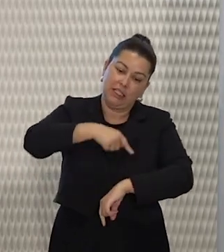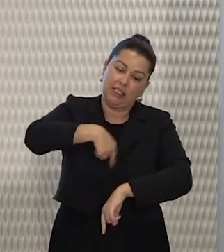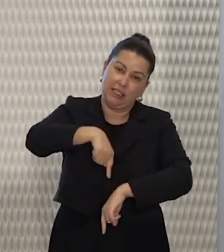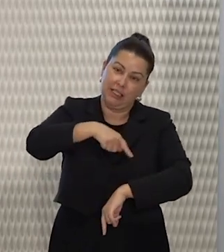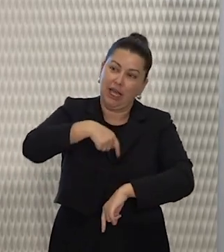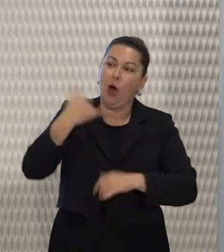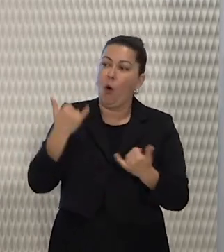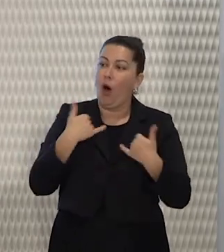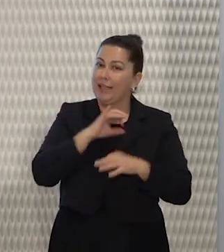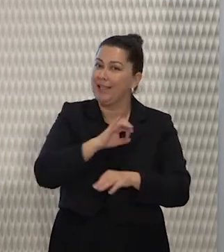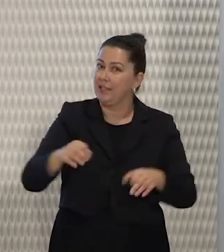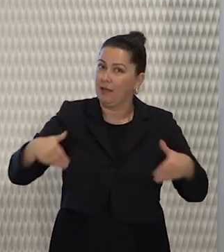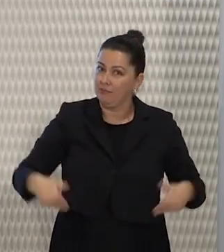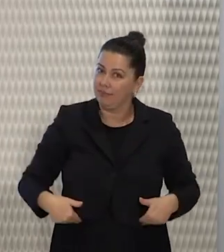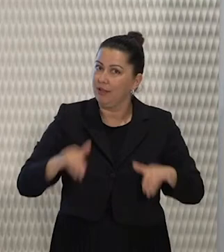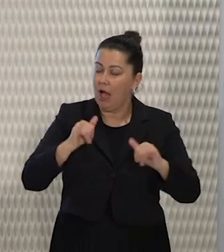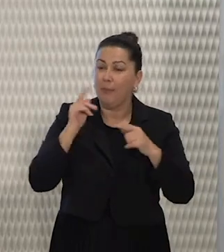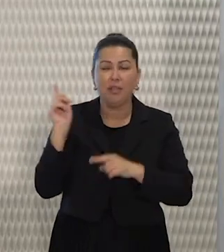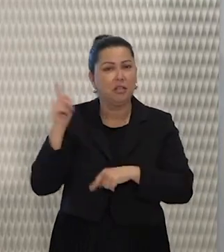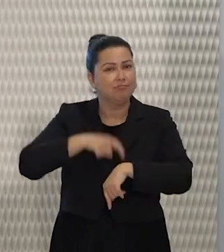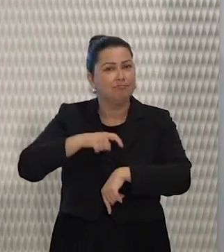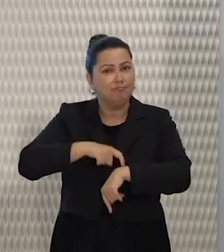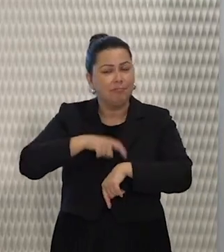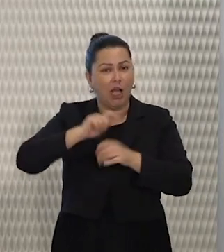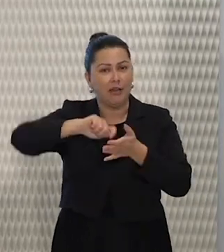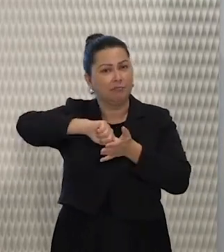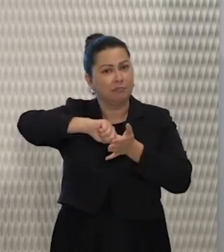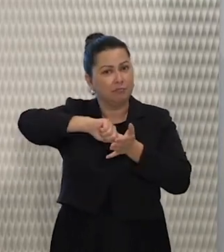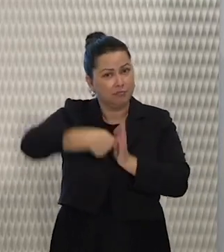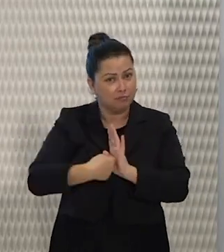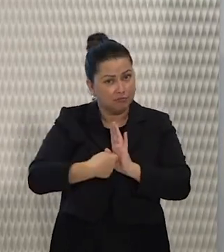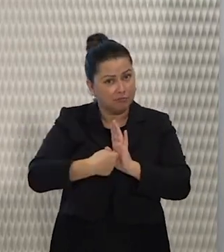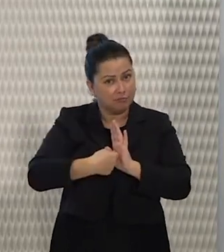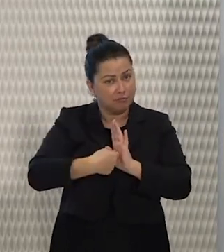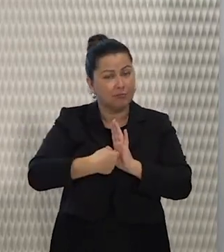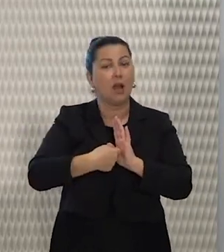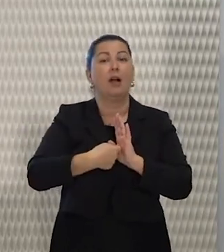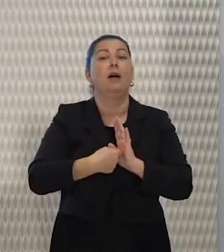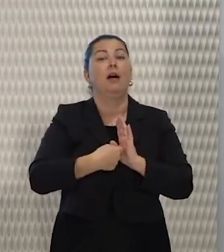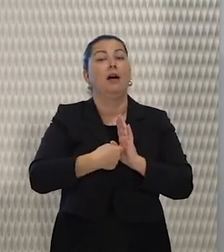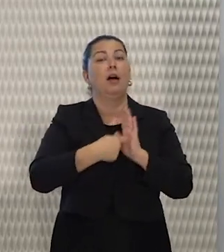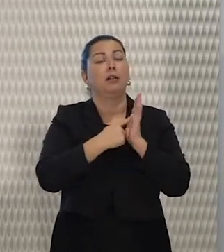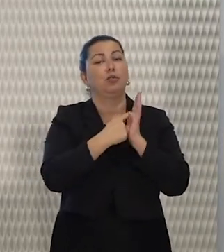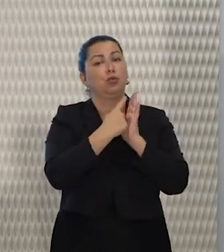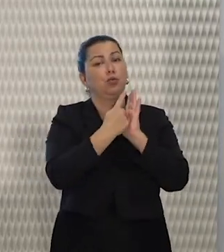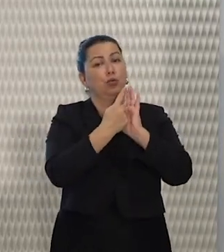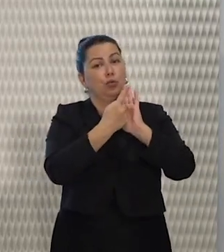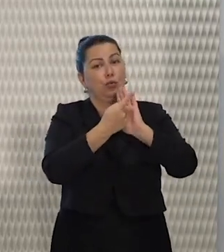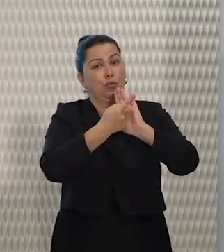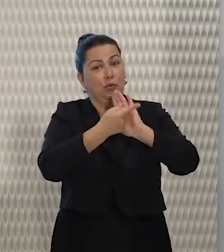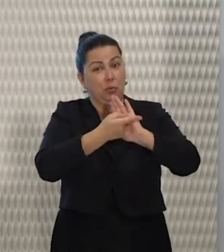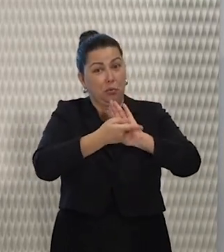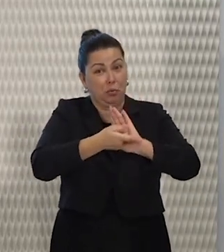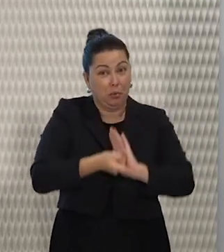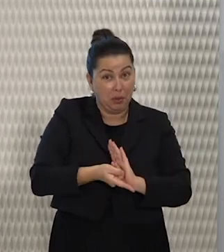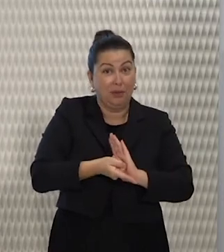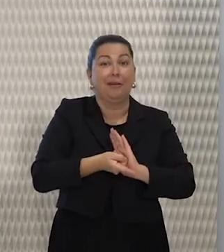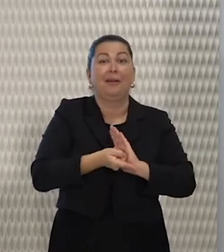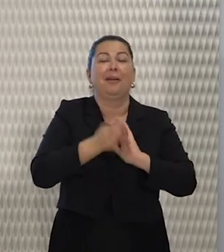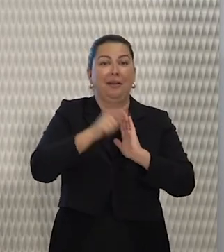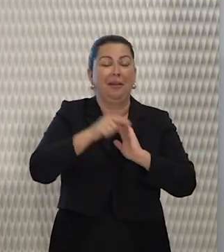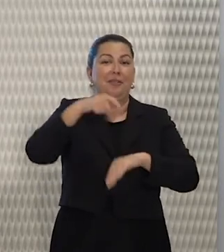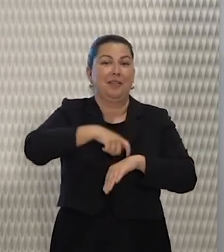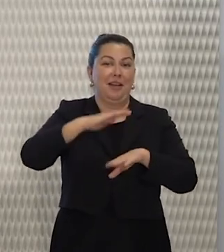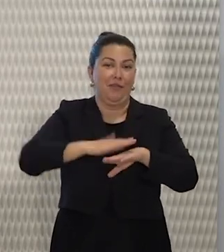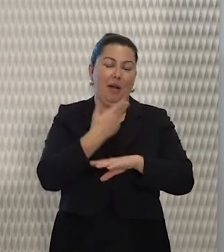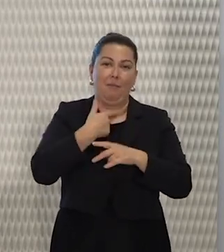heute, aber es ist etwas, wo man die Zeit einstellt und die verbleibende Zeit wird angezeigt, es läuft ab, man